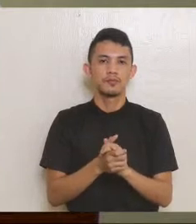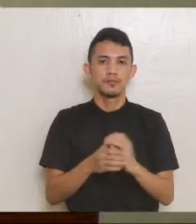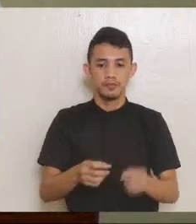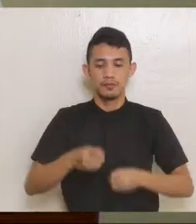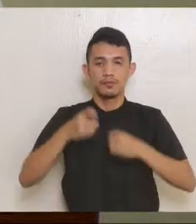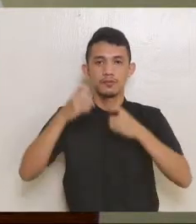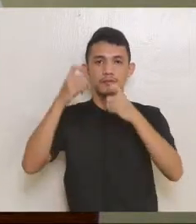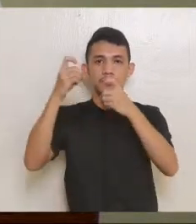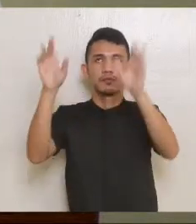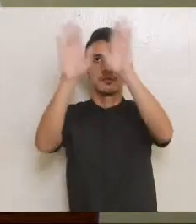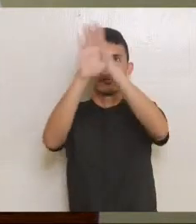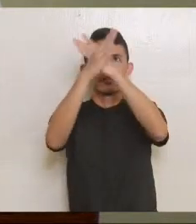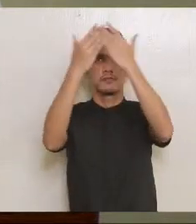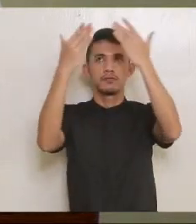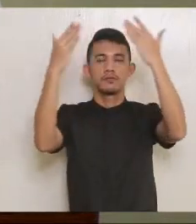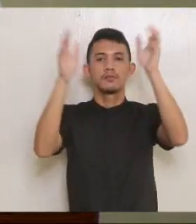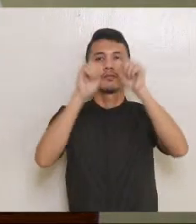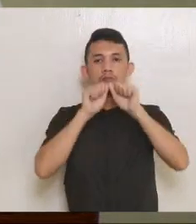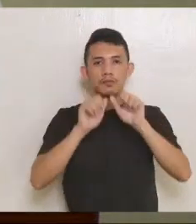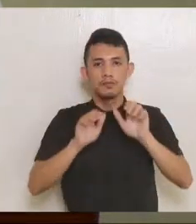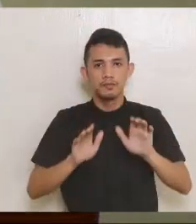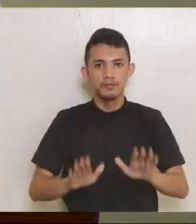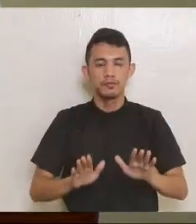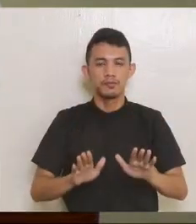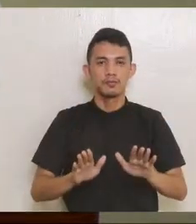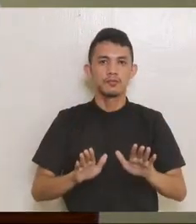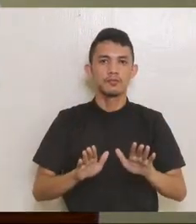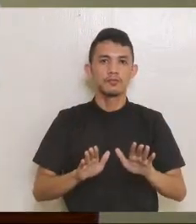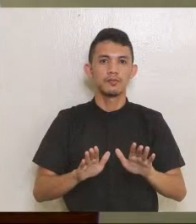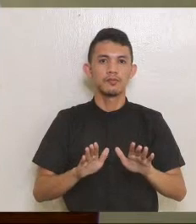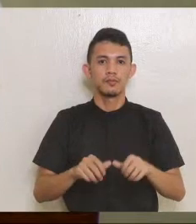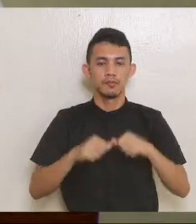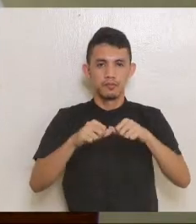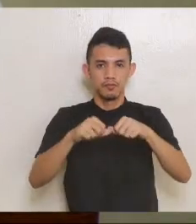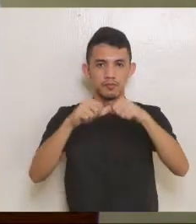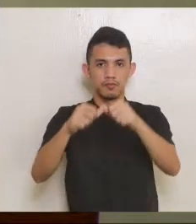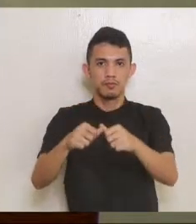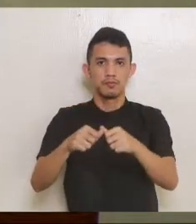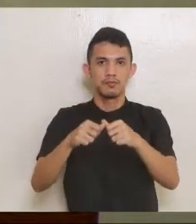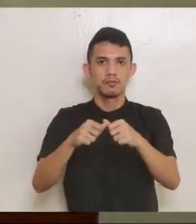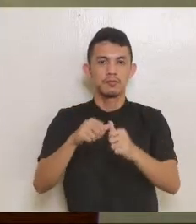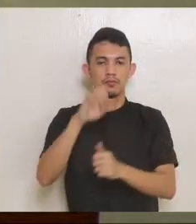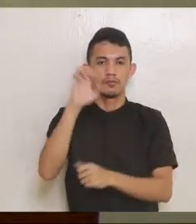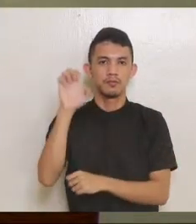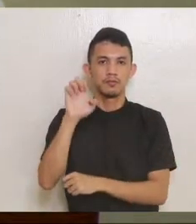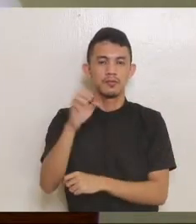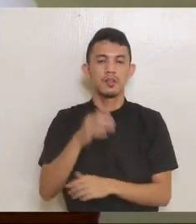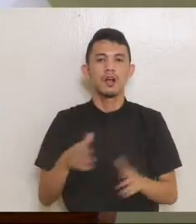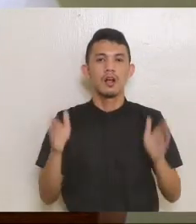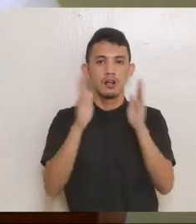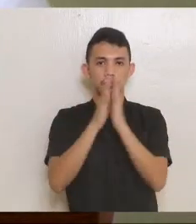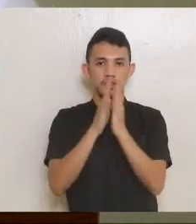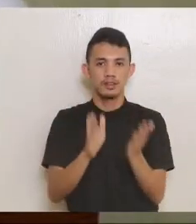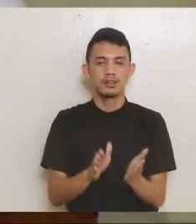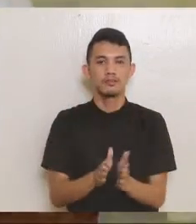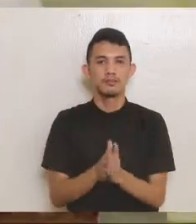kabulahanan nga nagalungtad hangtod gayod sa kahangturan. Amen. Alleluia.